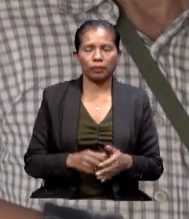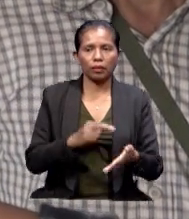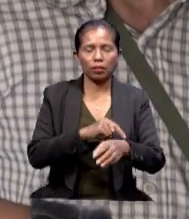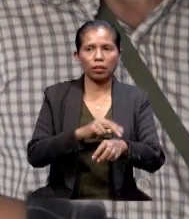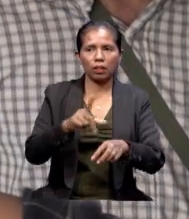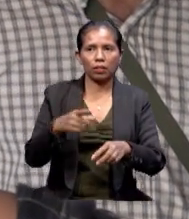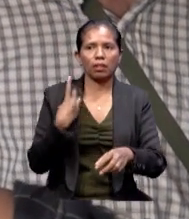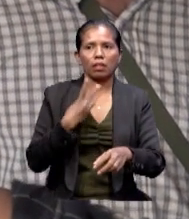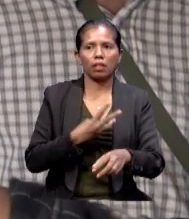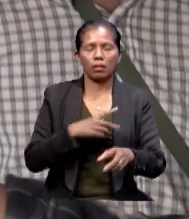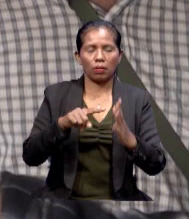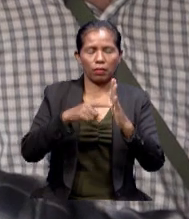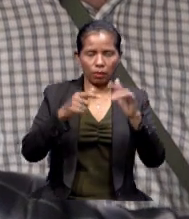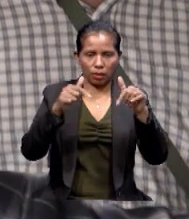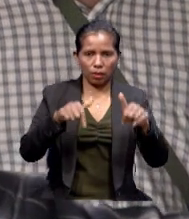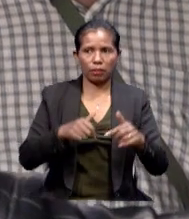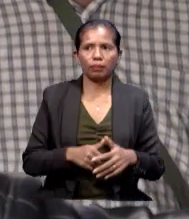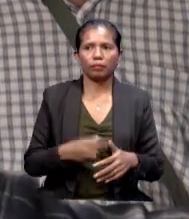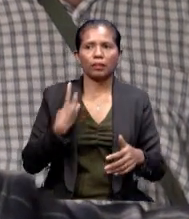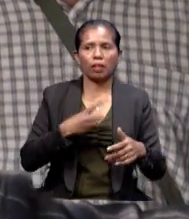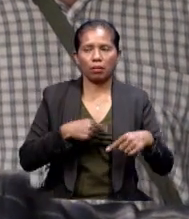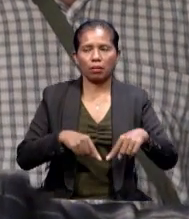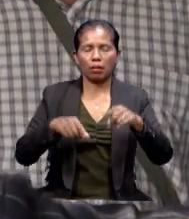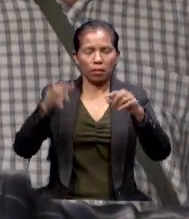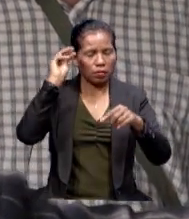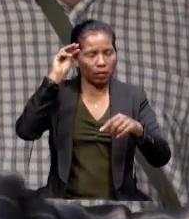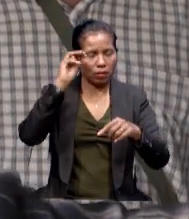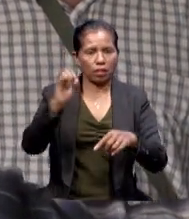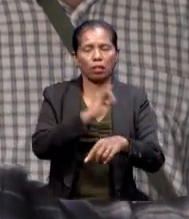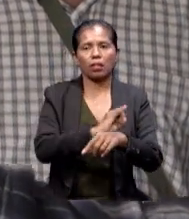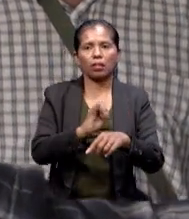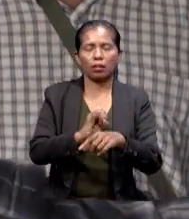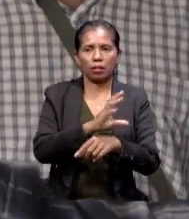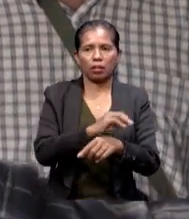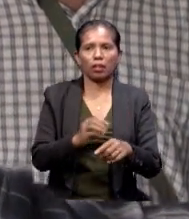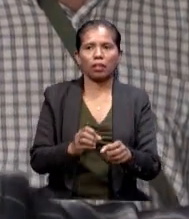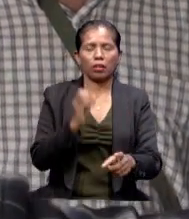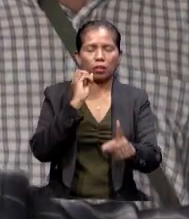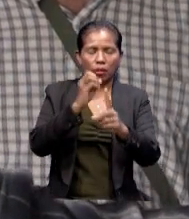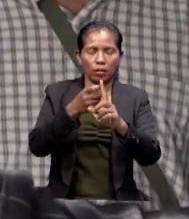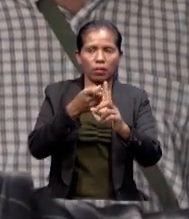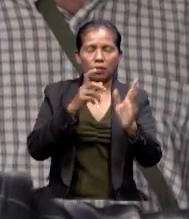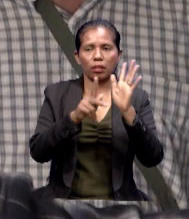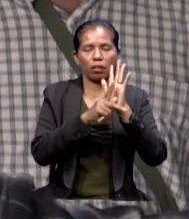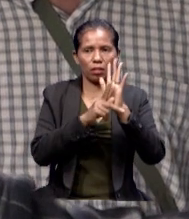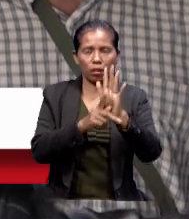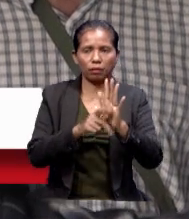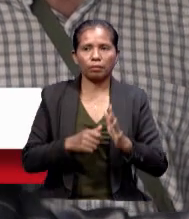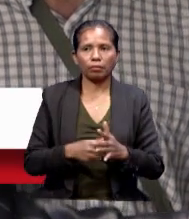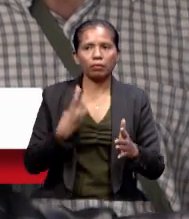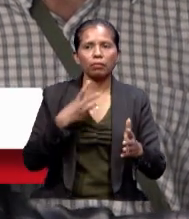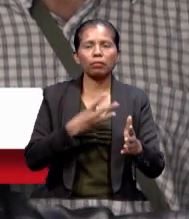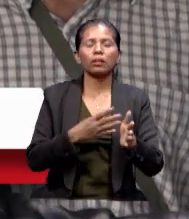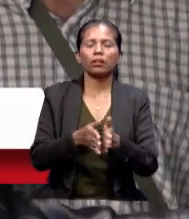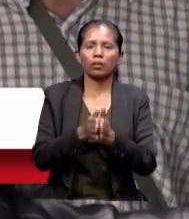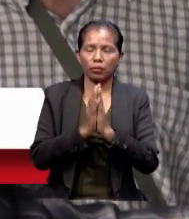lenda amimos molok mai ane ami bahwa na minister di interior, kami atau keisah na neba atau objektif si keisah bahwa minister interior para kami usu para tu